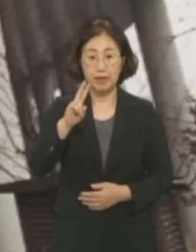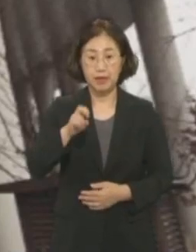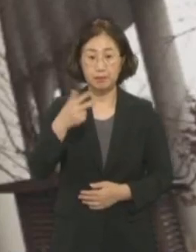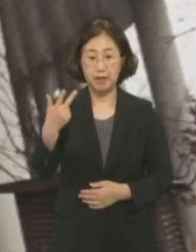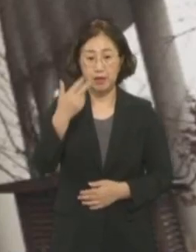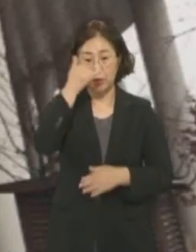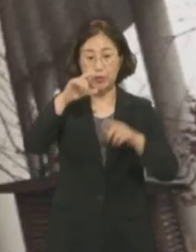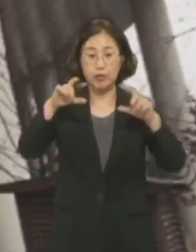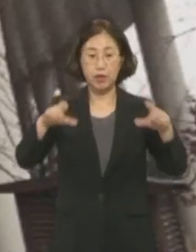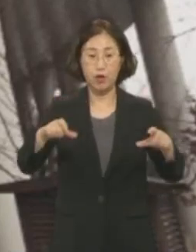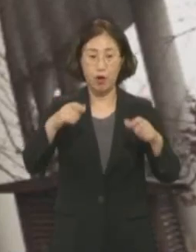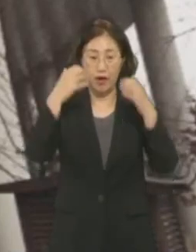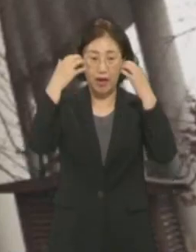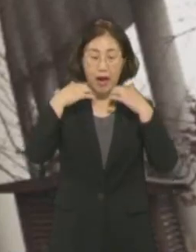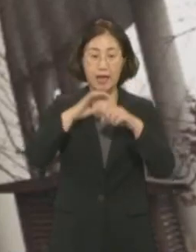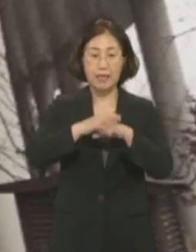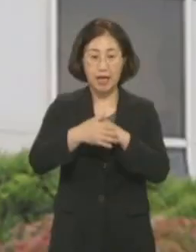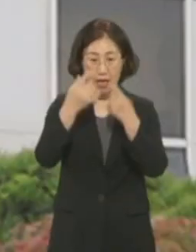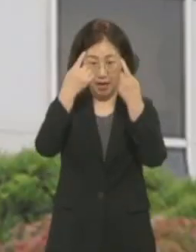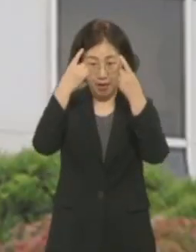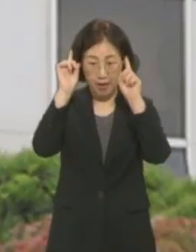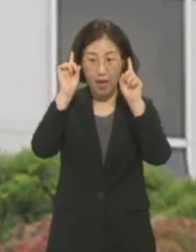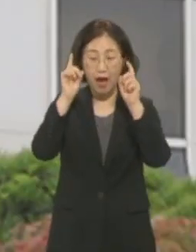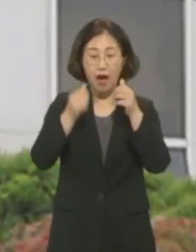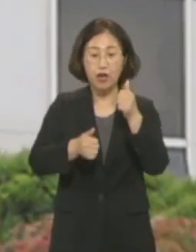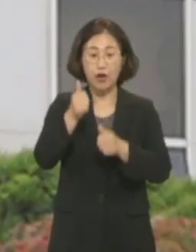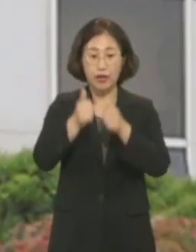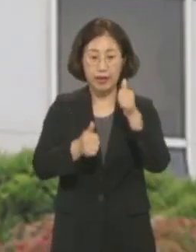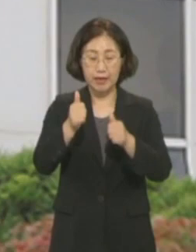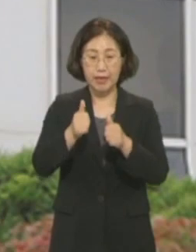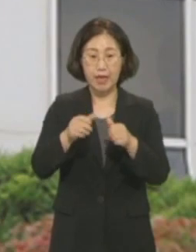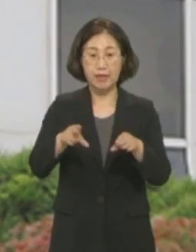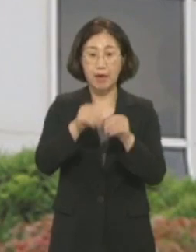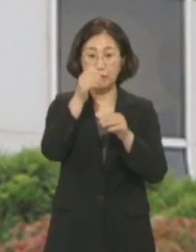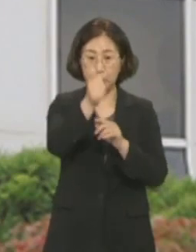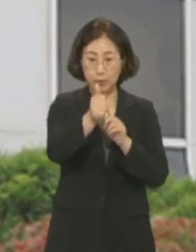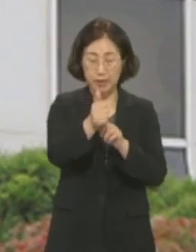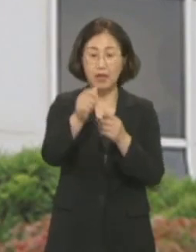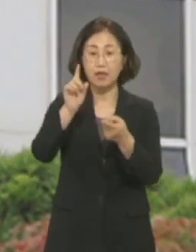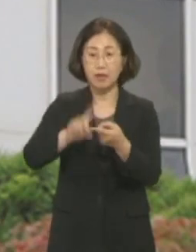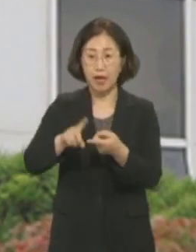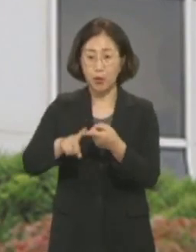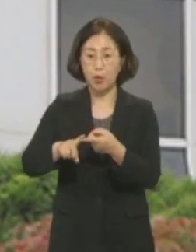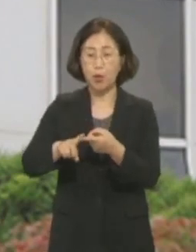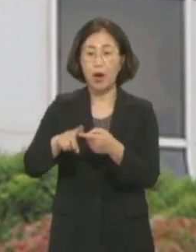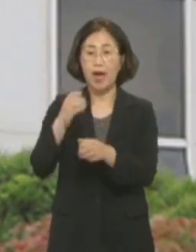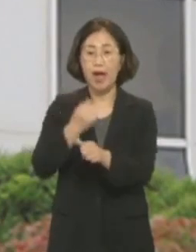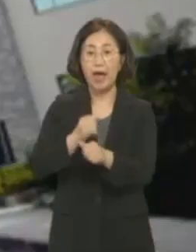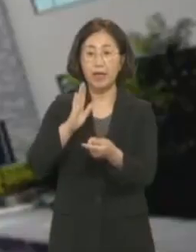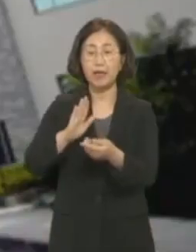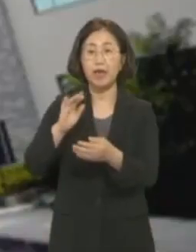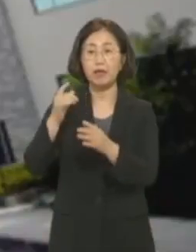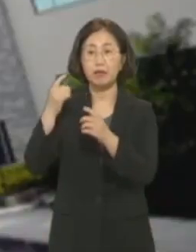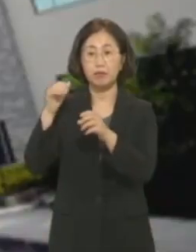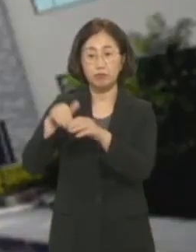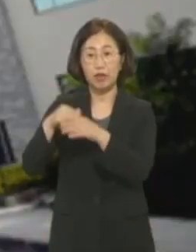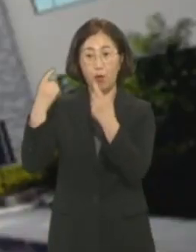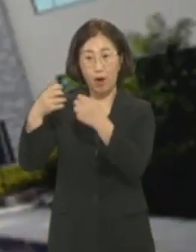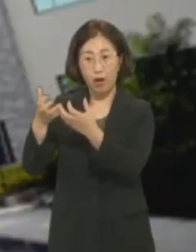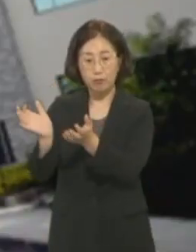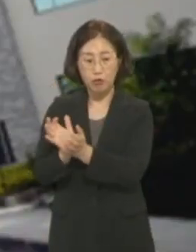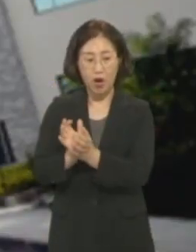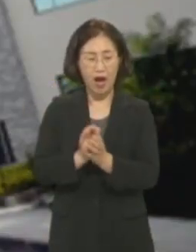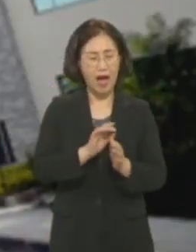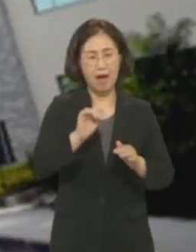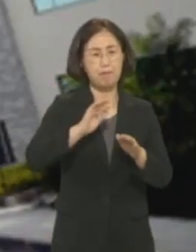2027 충청권 하계 세계대학 경기대회에 윤광로 사무총장 내정자를 유지해야 한다는 문화체육관광부와 배제해야 한다는